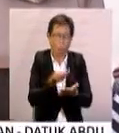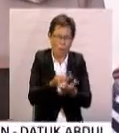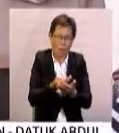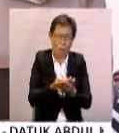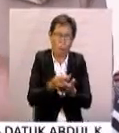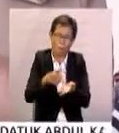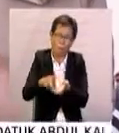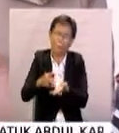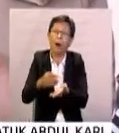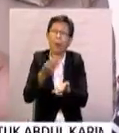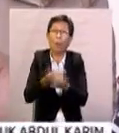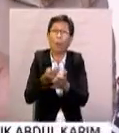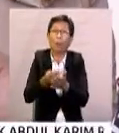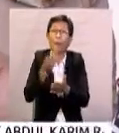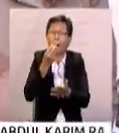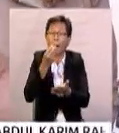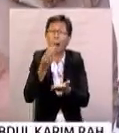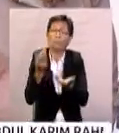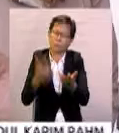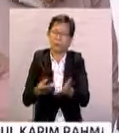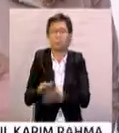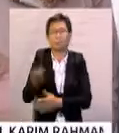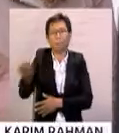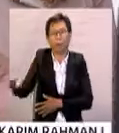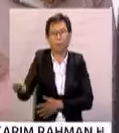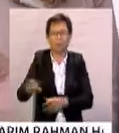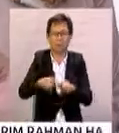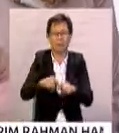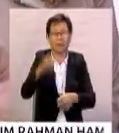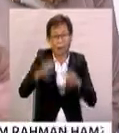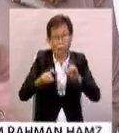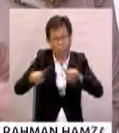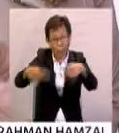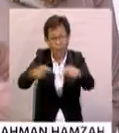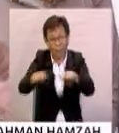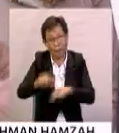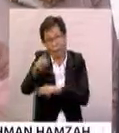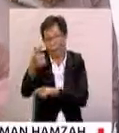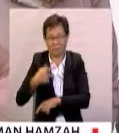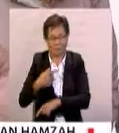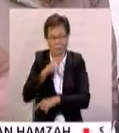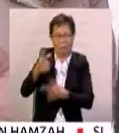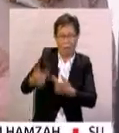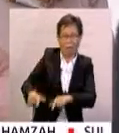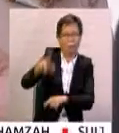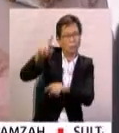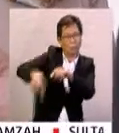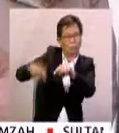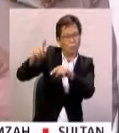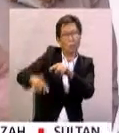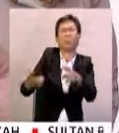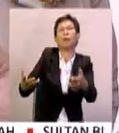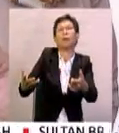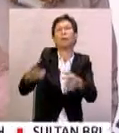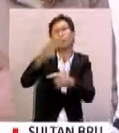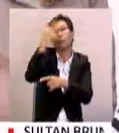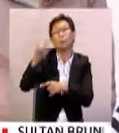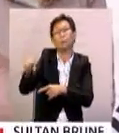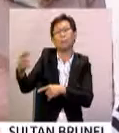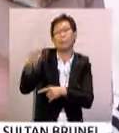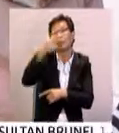sediakan dekat dia. Kalau dia tahu nak pergi tempat lain, memang saya takkan bagi. Saya cakap dengan dia, tak boleh, memang tak boleh. Tapi sebab